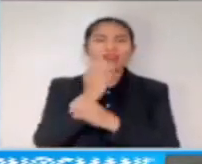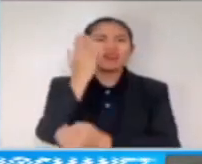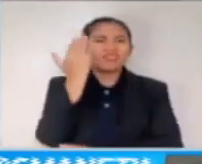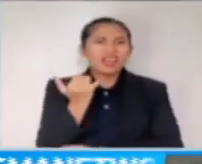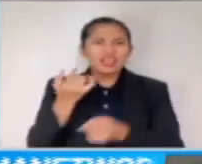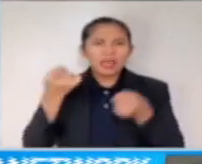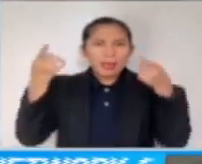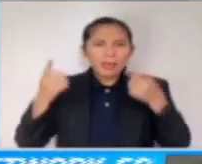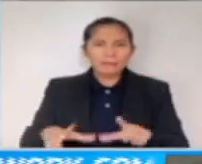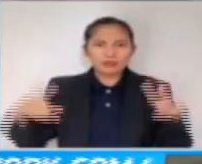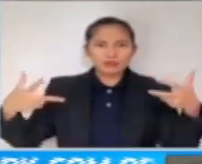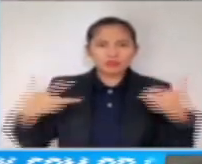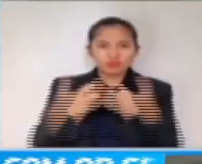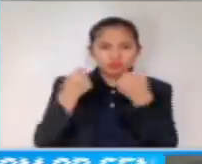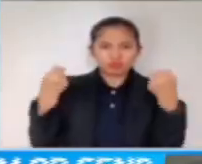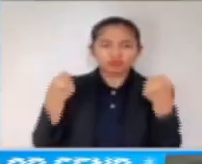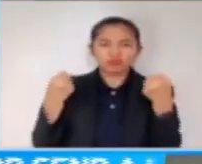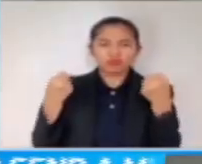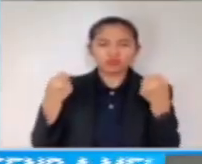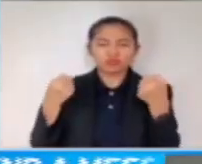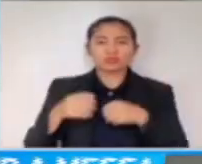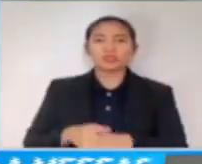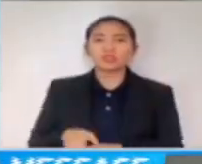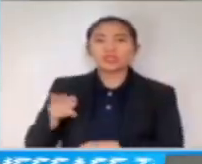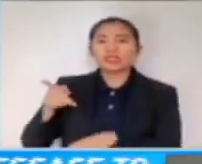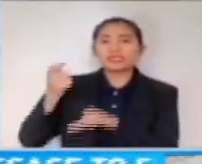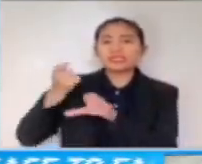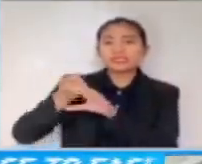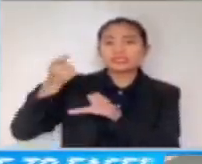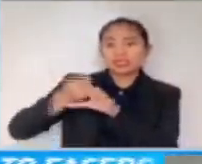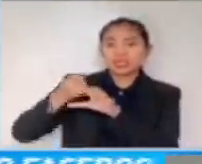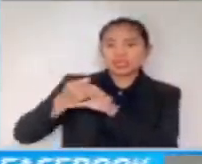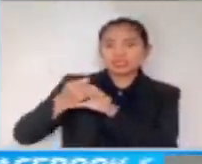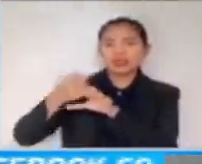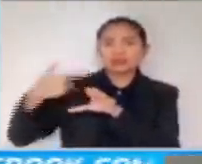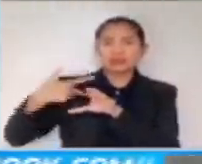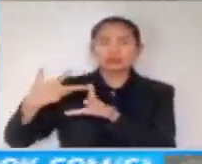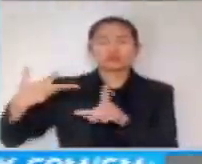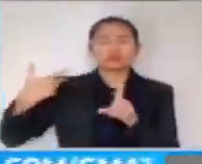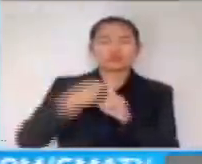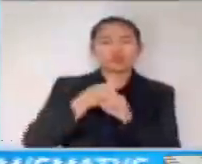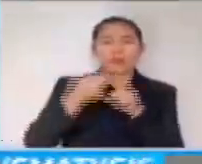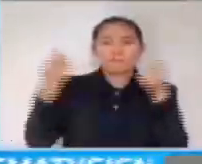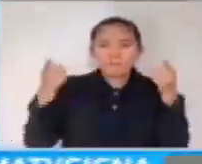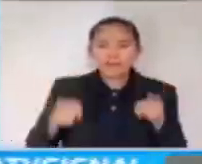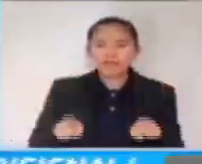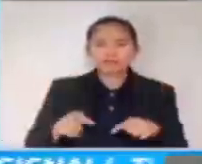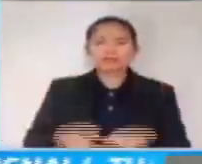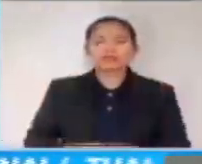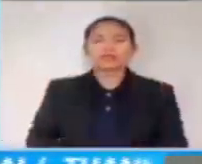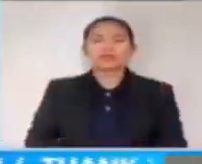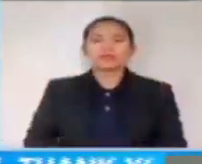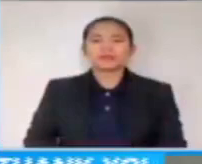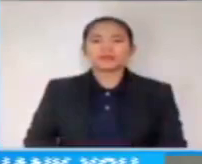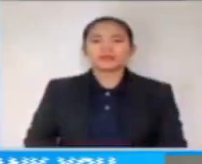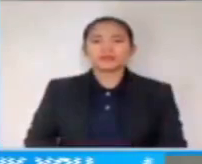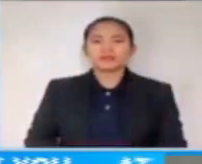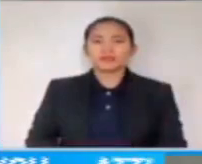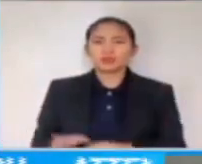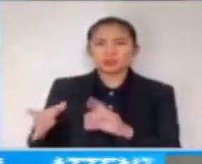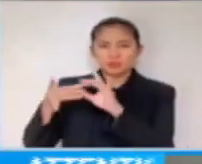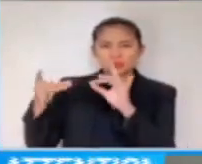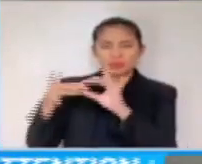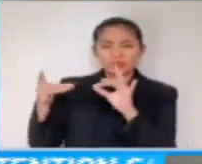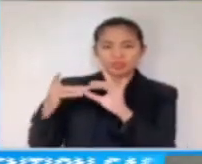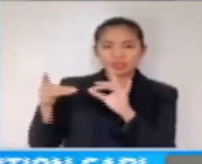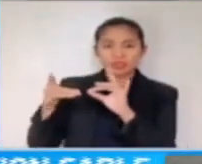na kinasasangkutan ng isang oil tanker truck. Rafi, ayon sa report, papaangat at nasa bungad pa lang ng